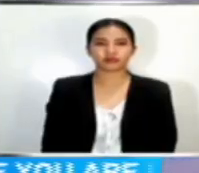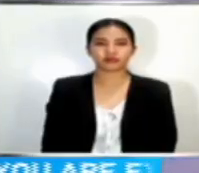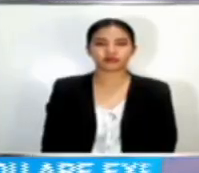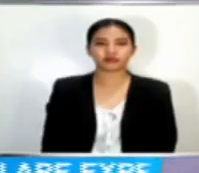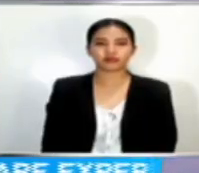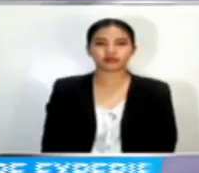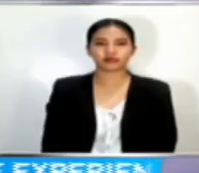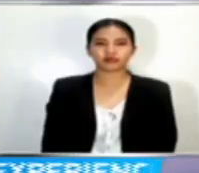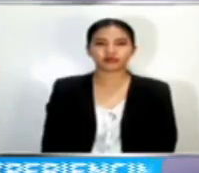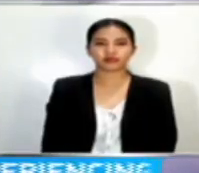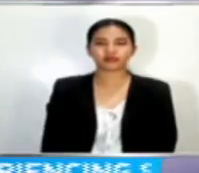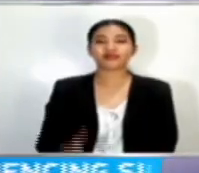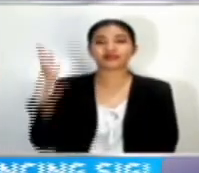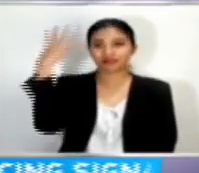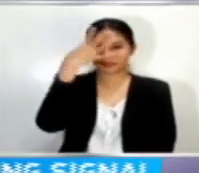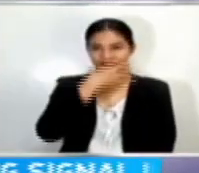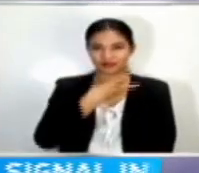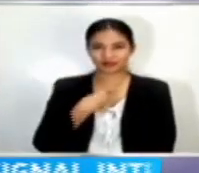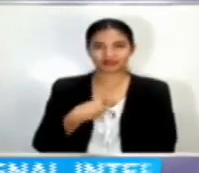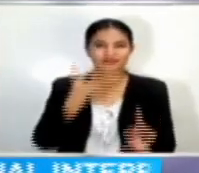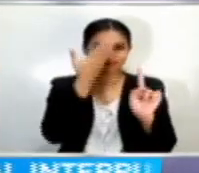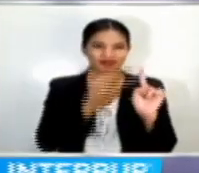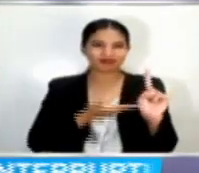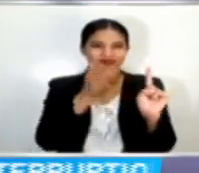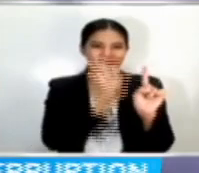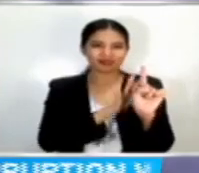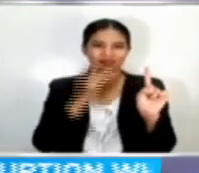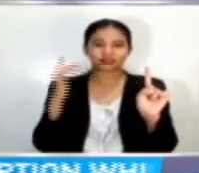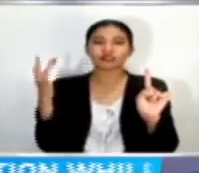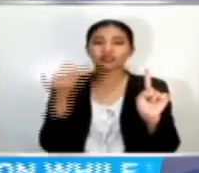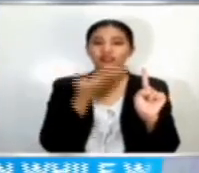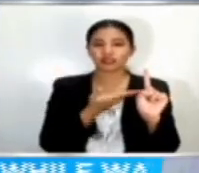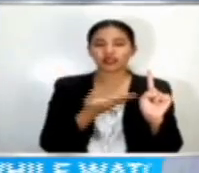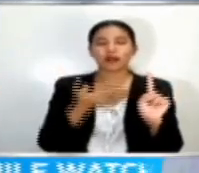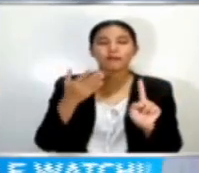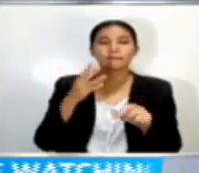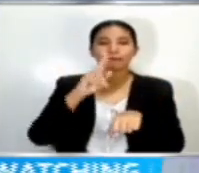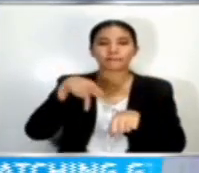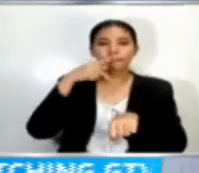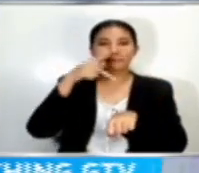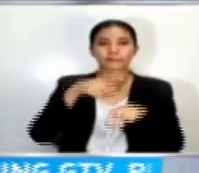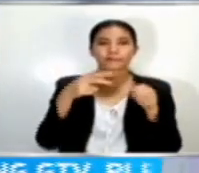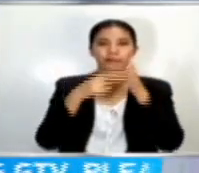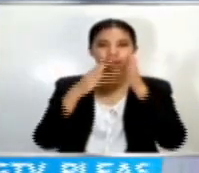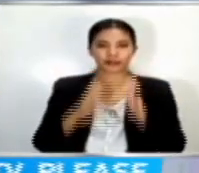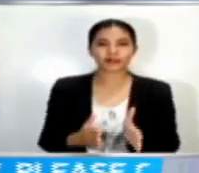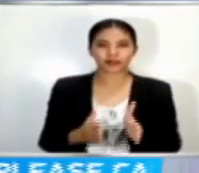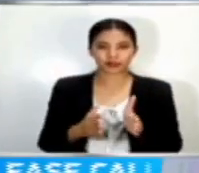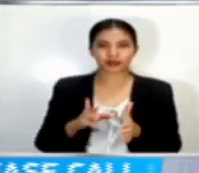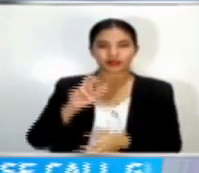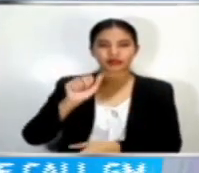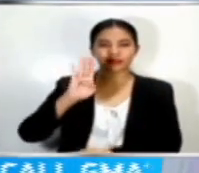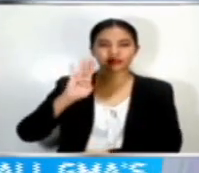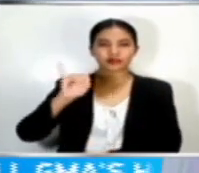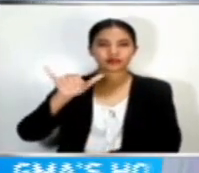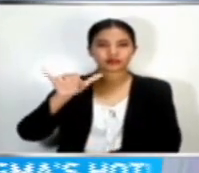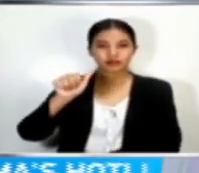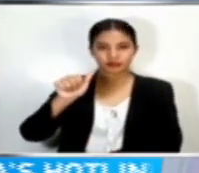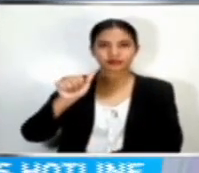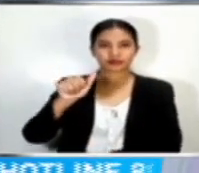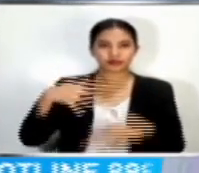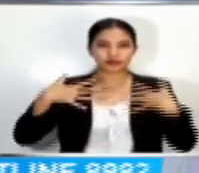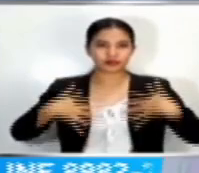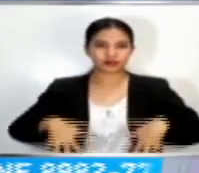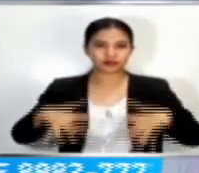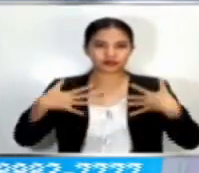Stunning at radiant si Miss Universe Philippines Rabiya Mateo sa kanyang latest pre-pageant look. Suot niya ang dilaw na figure-hugging ruched dress na gawa